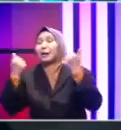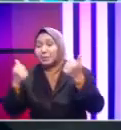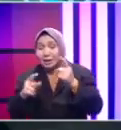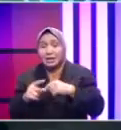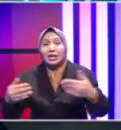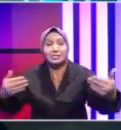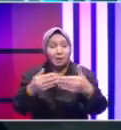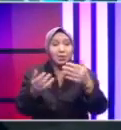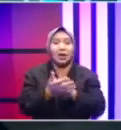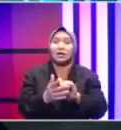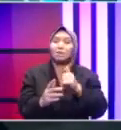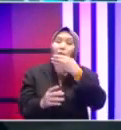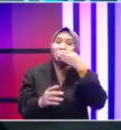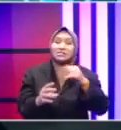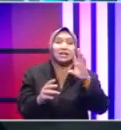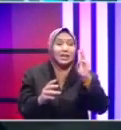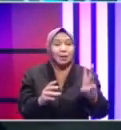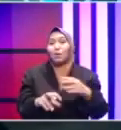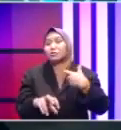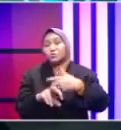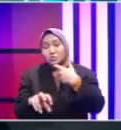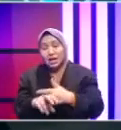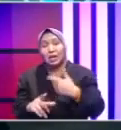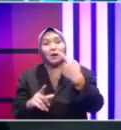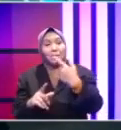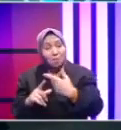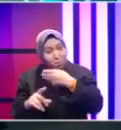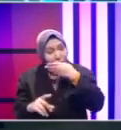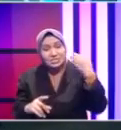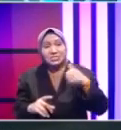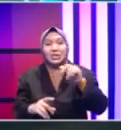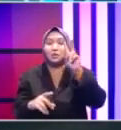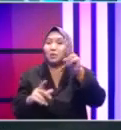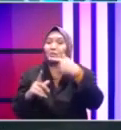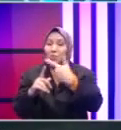sambongpos 6 diet puasa dua bulan berturut-turut